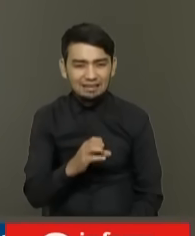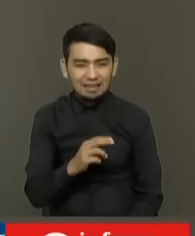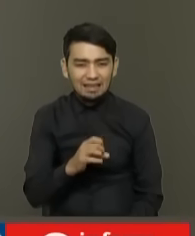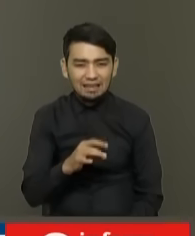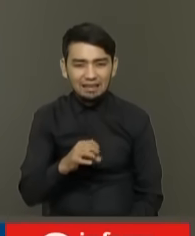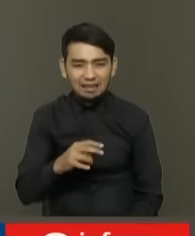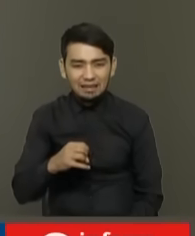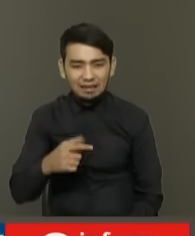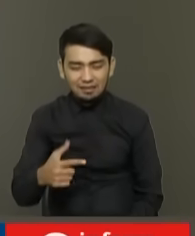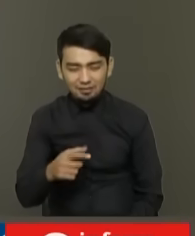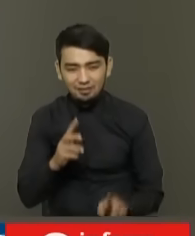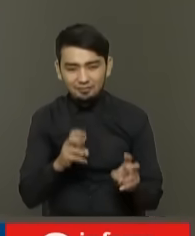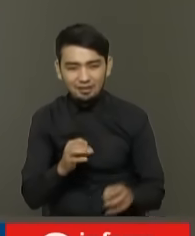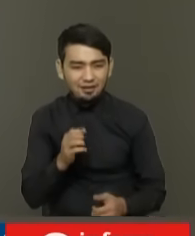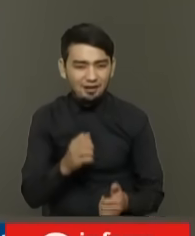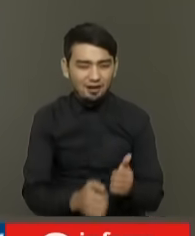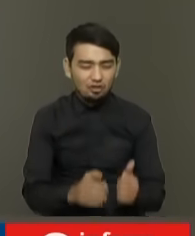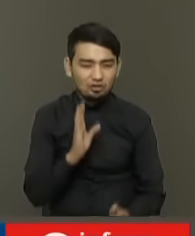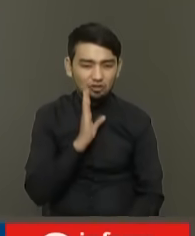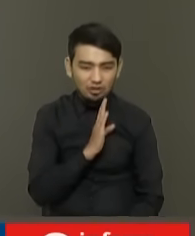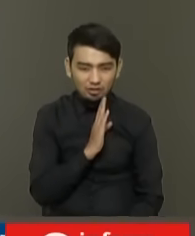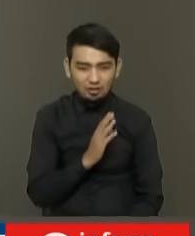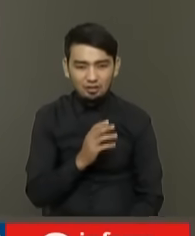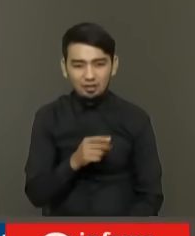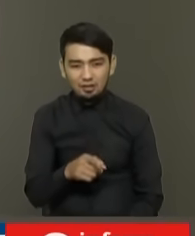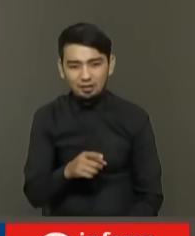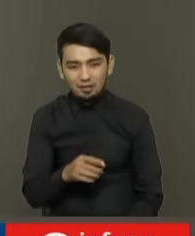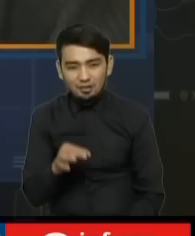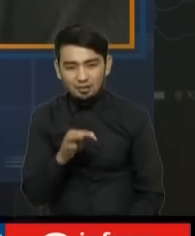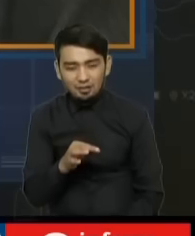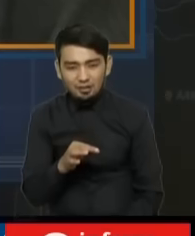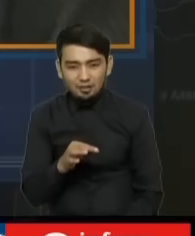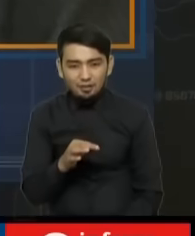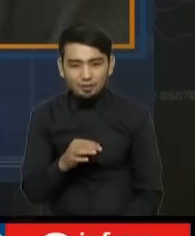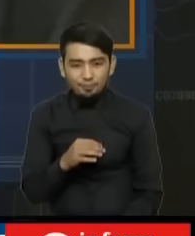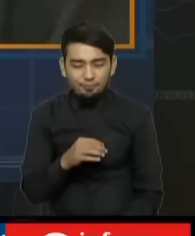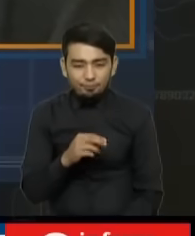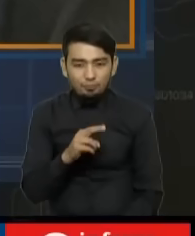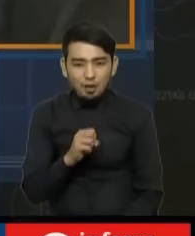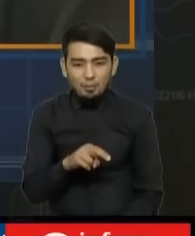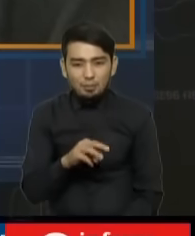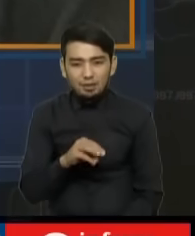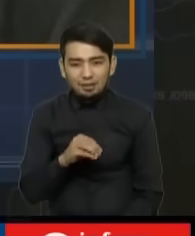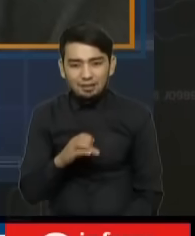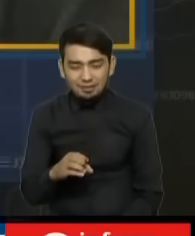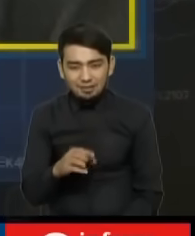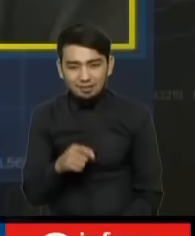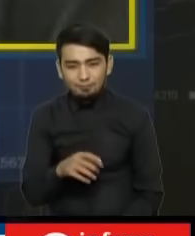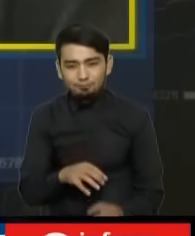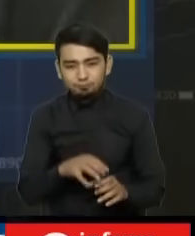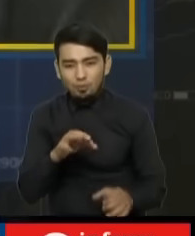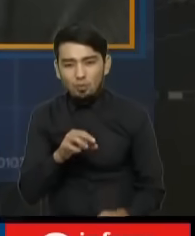Бұл бағдарлама аясында әр әйелден жатыр мойнан жағын алып, пап-тест деп атаймыз бұл жағынды, және де